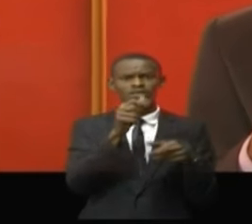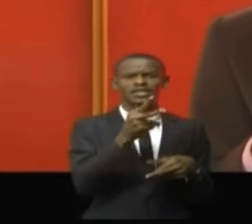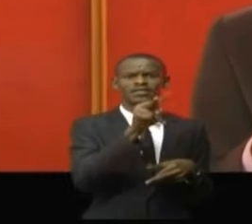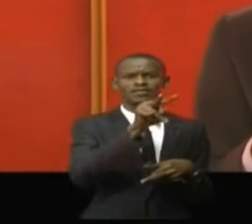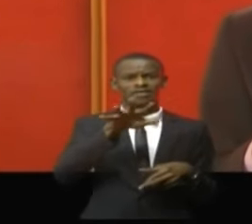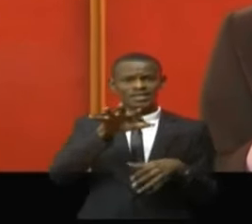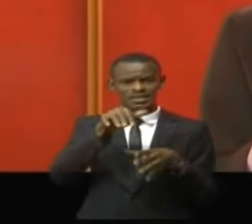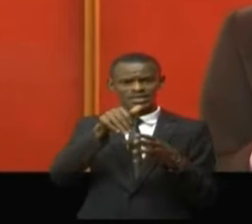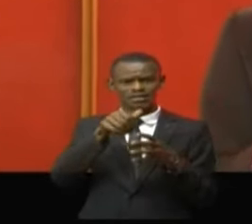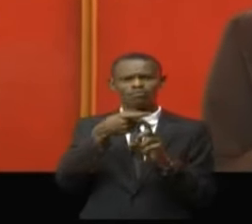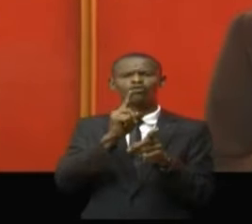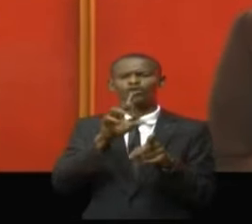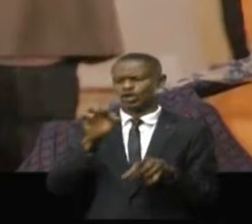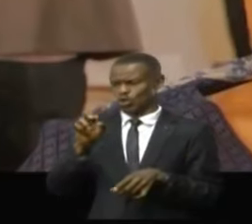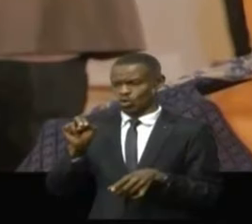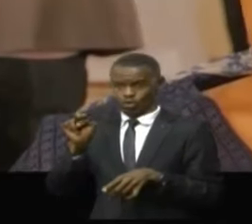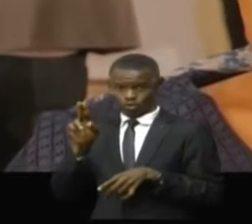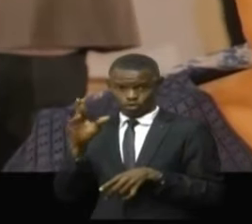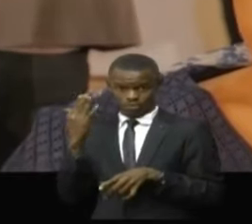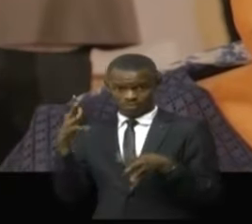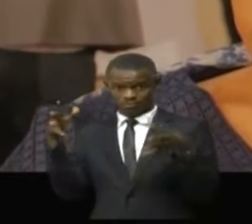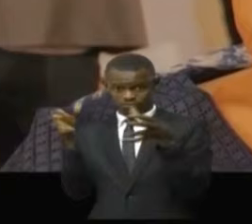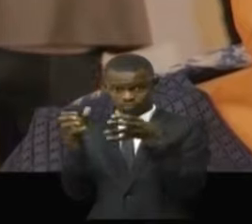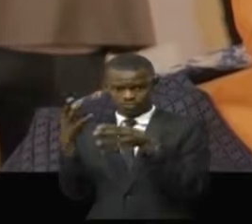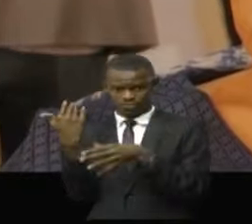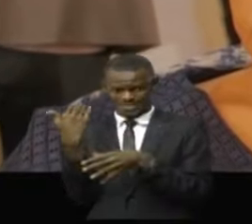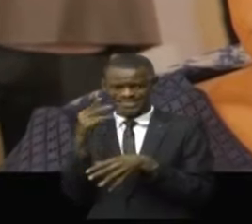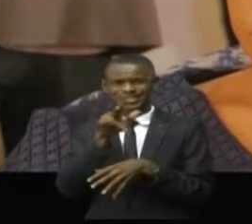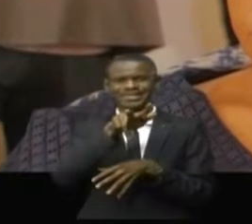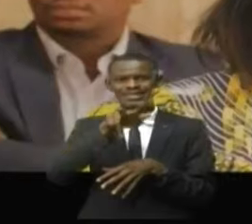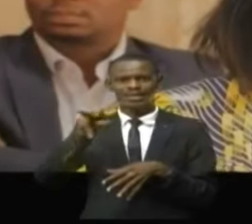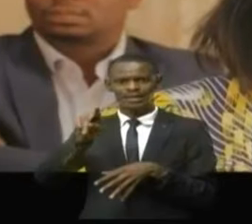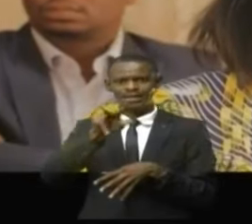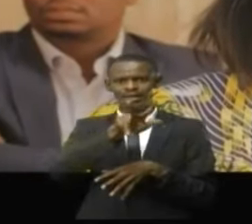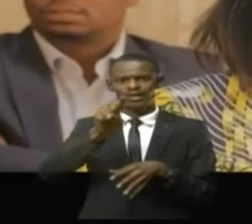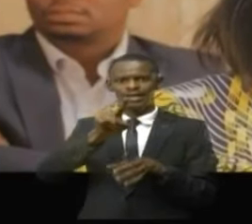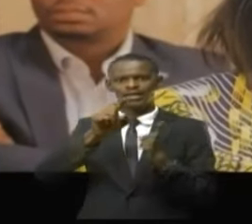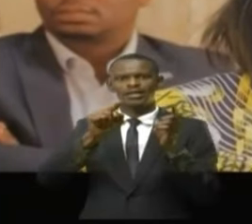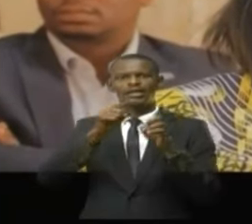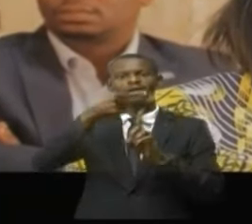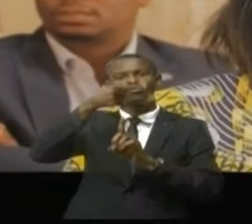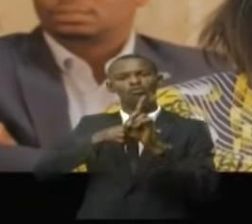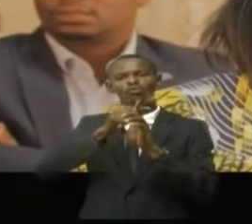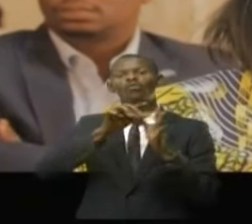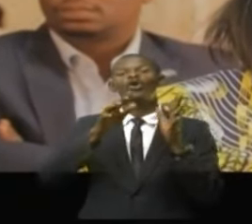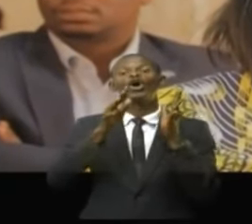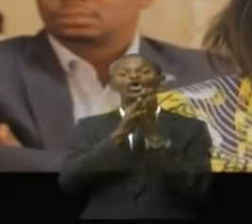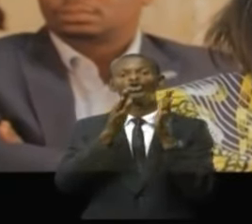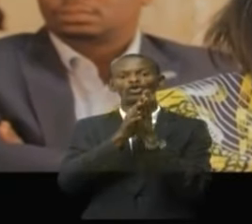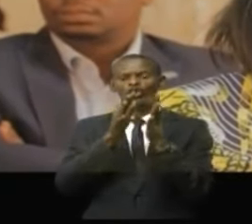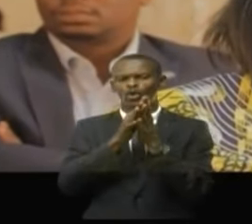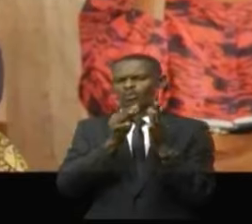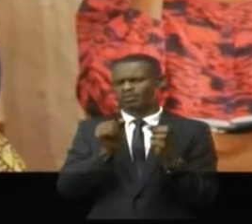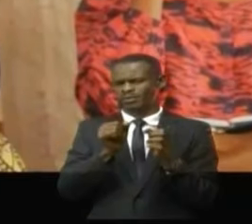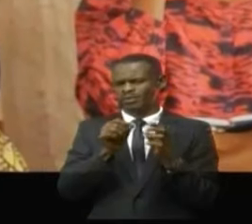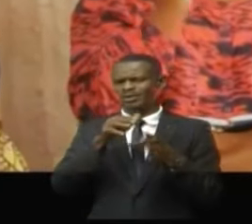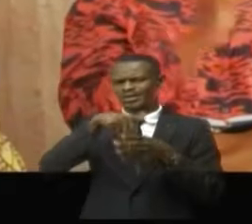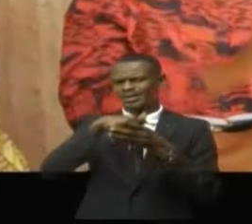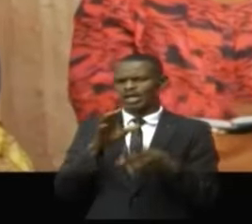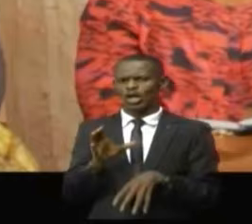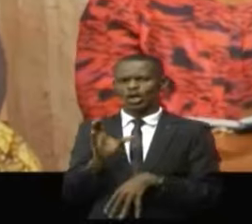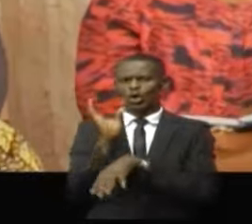onusienne adoptée à l'unanimité le 31 octobre 2000 par le Conseil de sécurité des Nations Unies dans